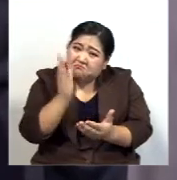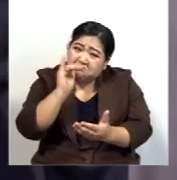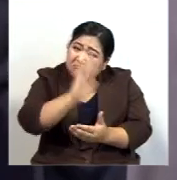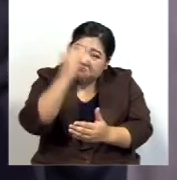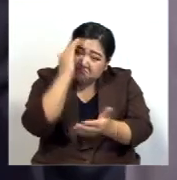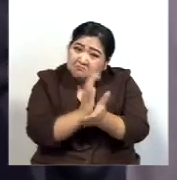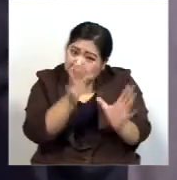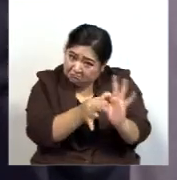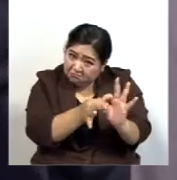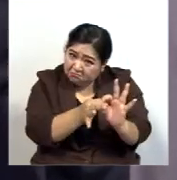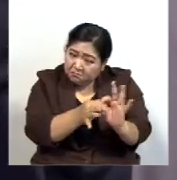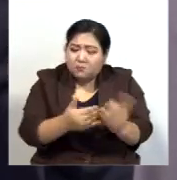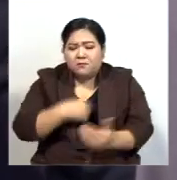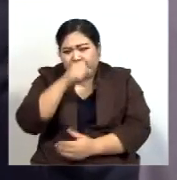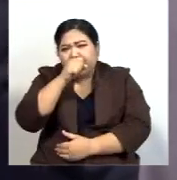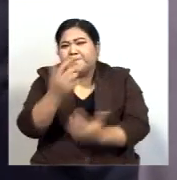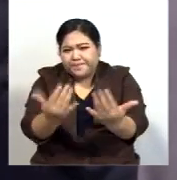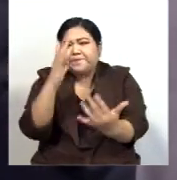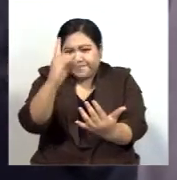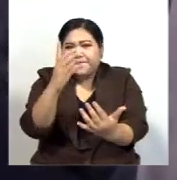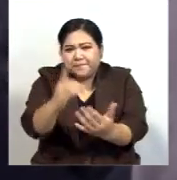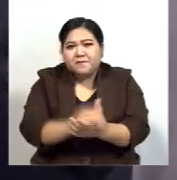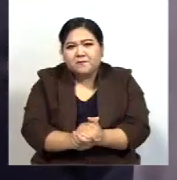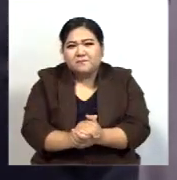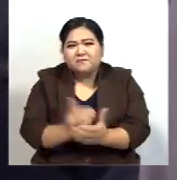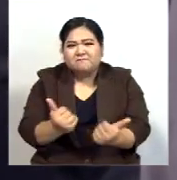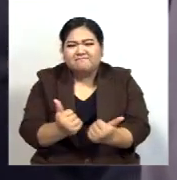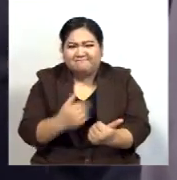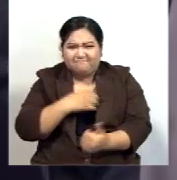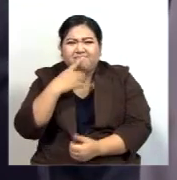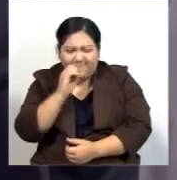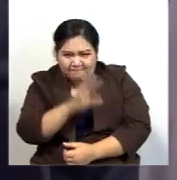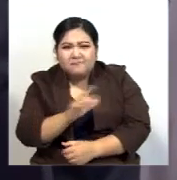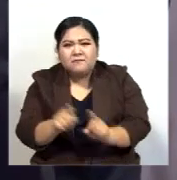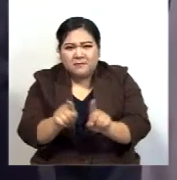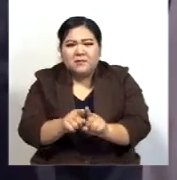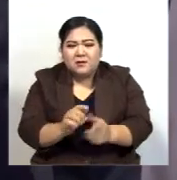ก็ยังเป็นความลับอยู่นะฮะนะครับอยากจะบอกเหมือนกัน